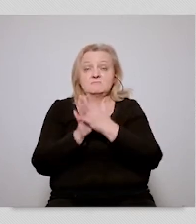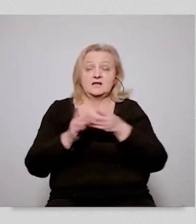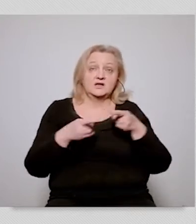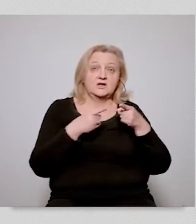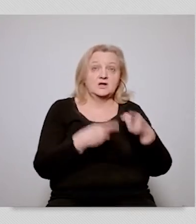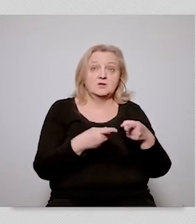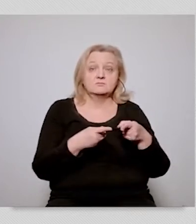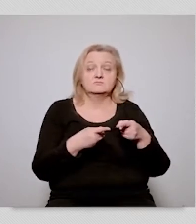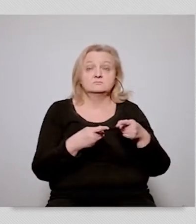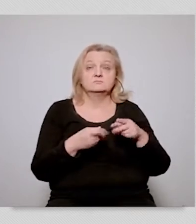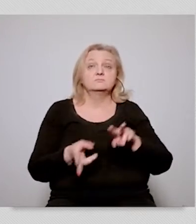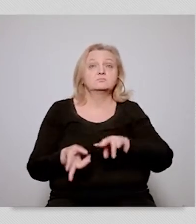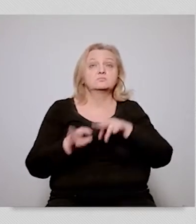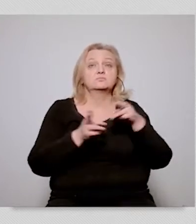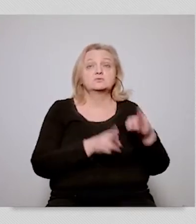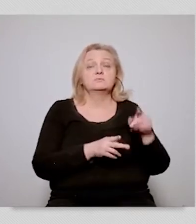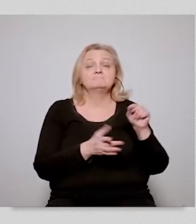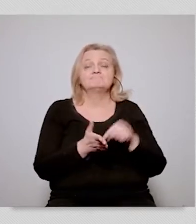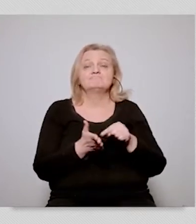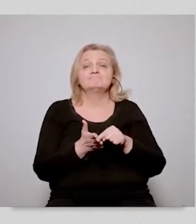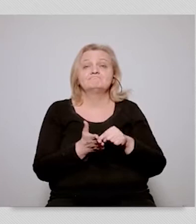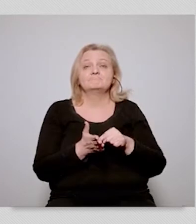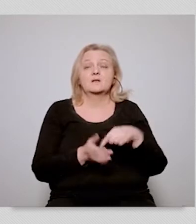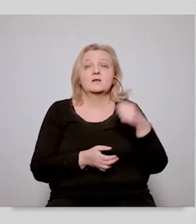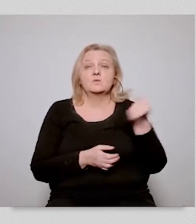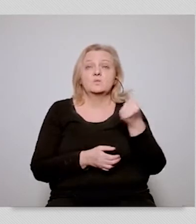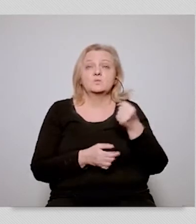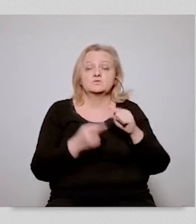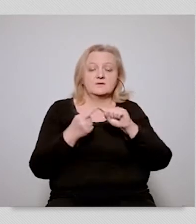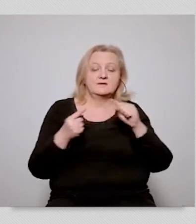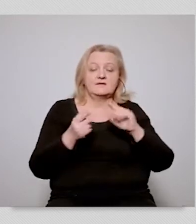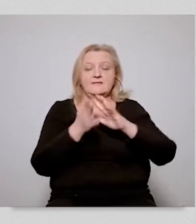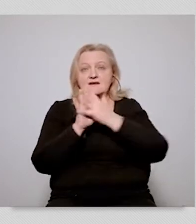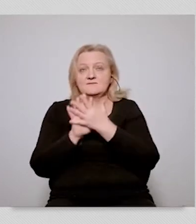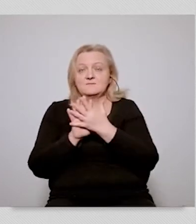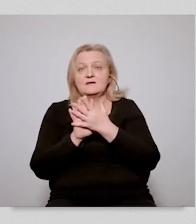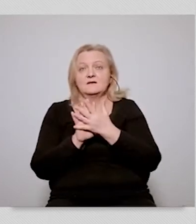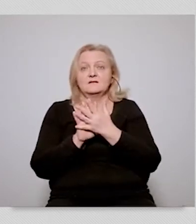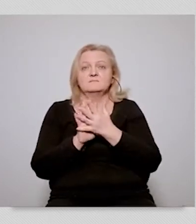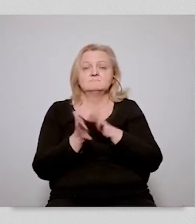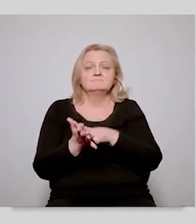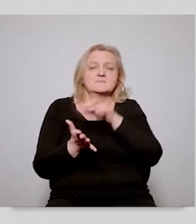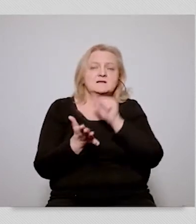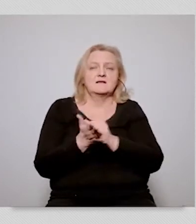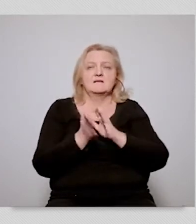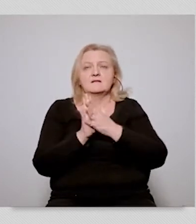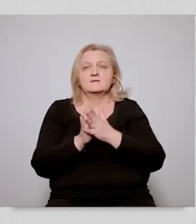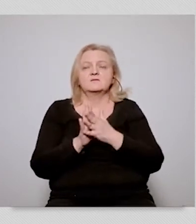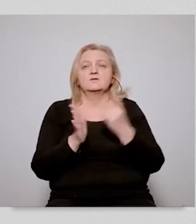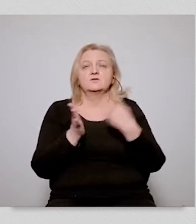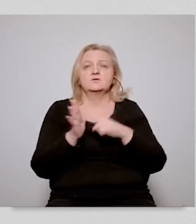przełożył się, uruchomił poprzez użycie pojęcia transformacji traumę wielkiej transformacji po roku